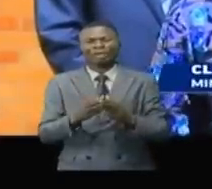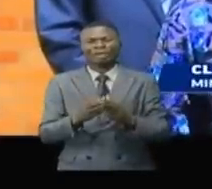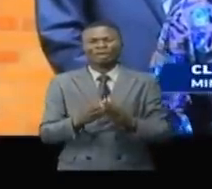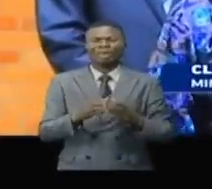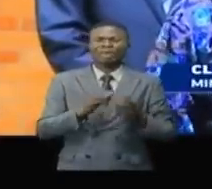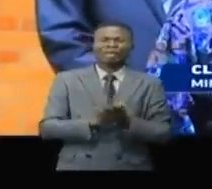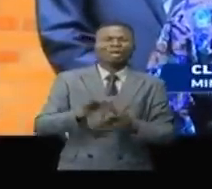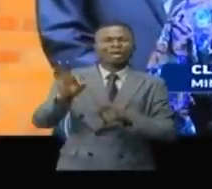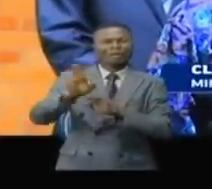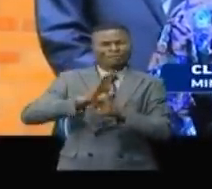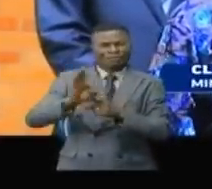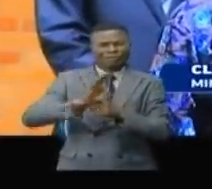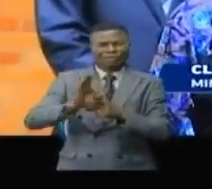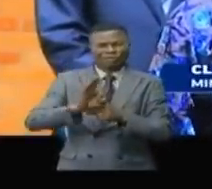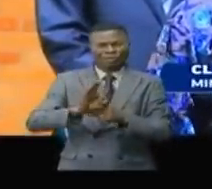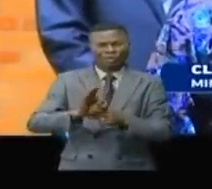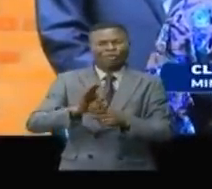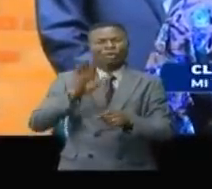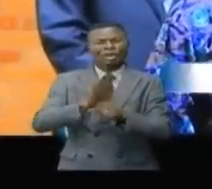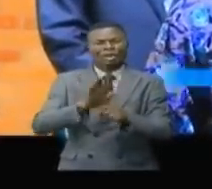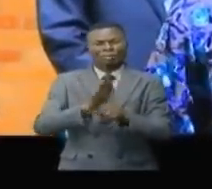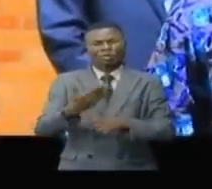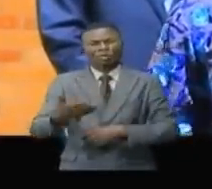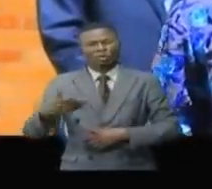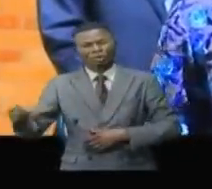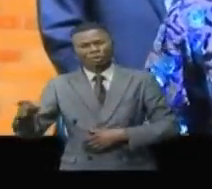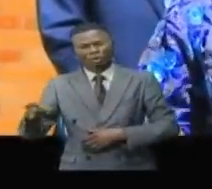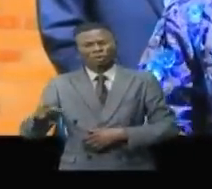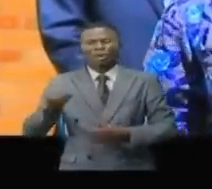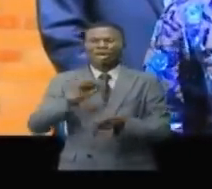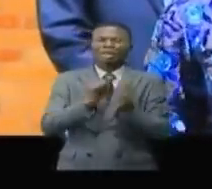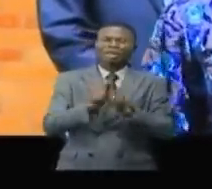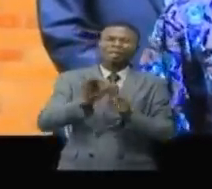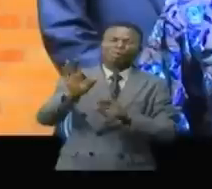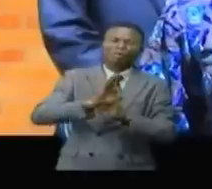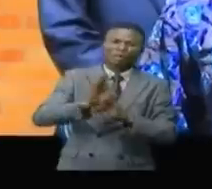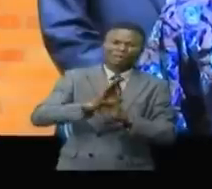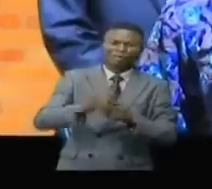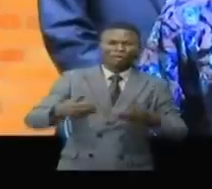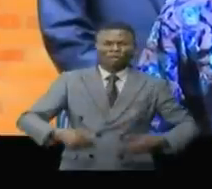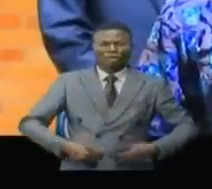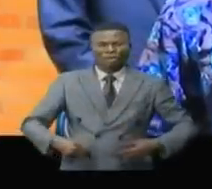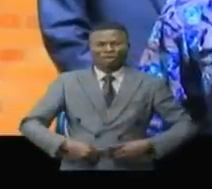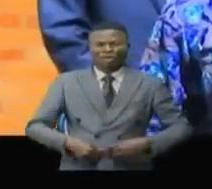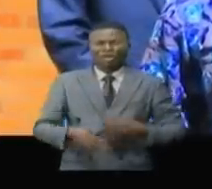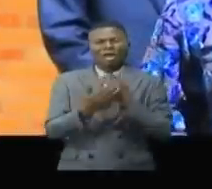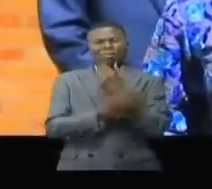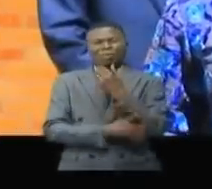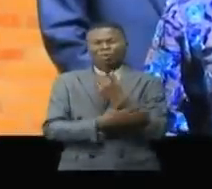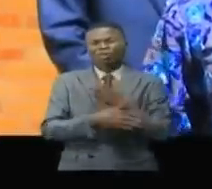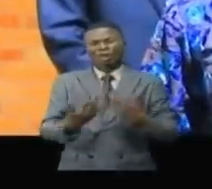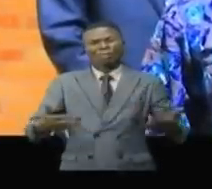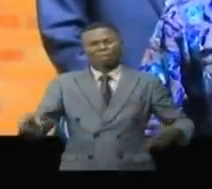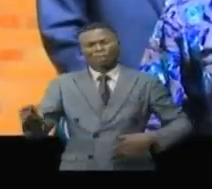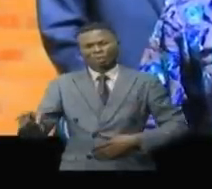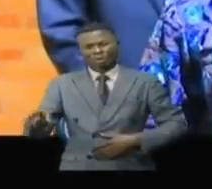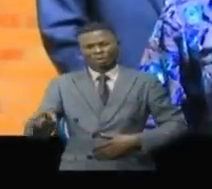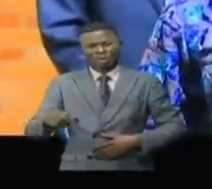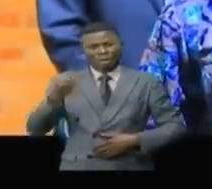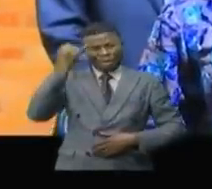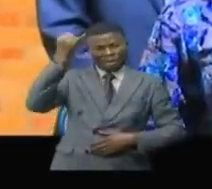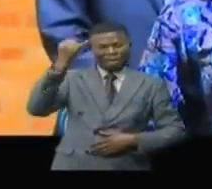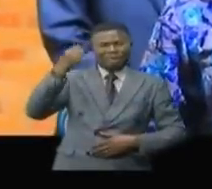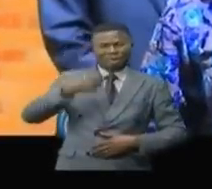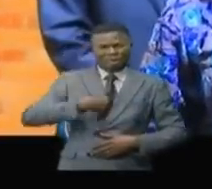les formations en ce qui concerne les démobilisés, en ce qui concerne les jeunes désœuvrés en général, et dans l'objectif aussi